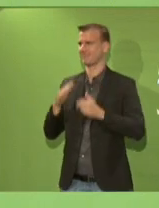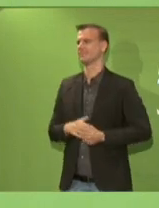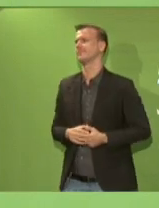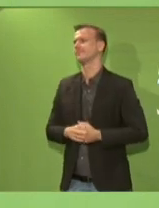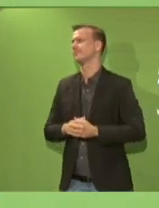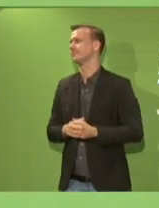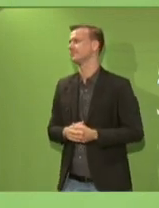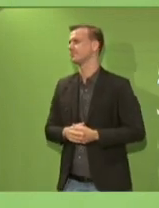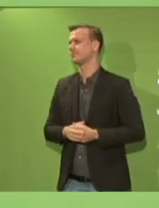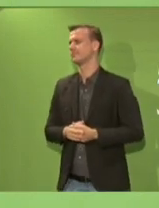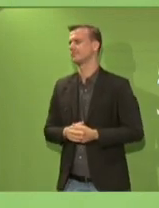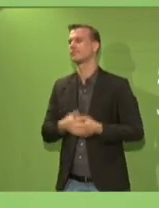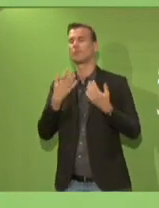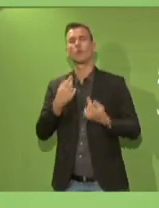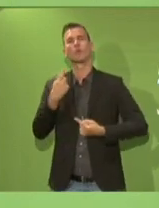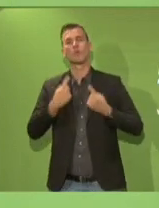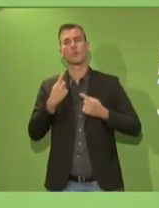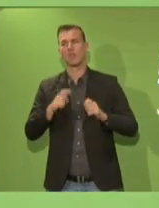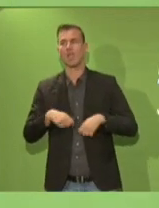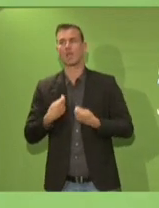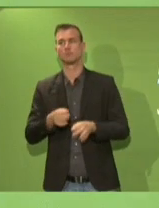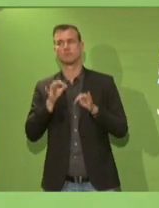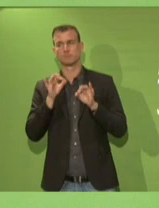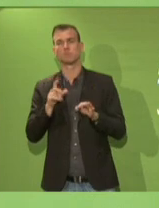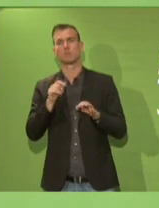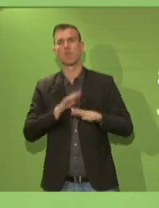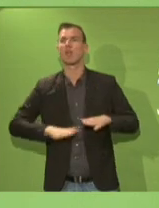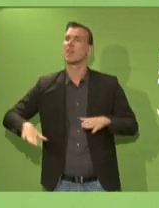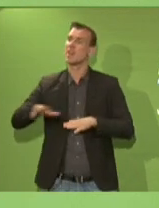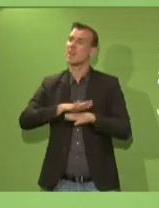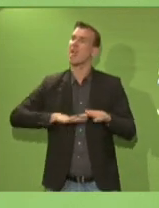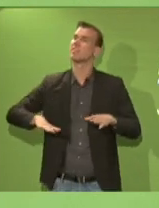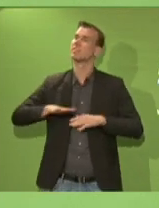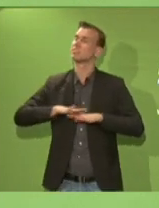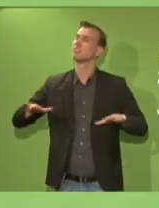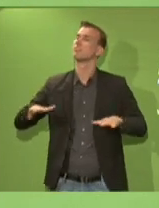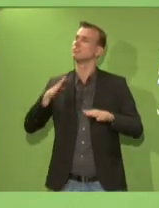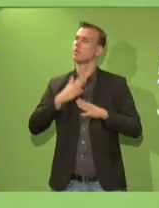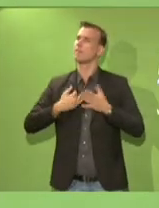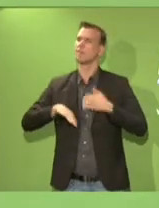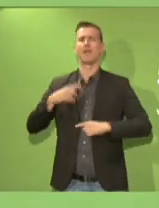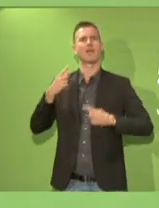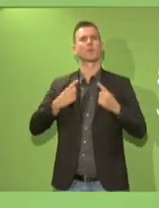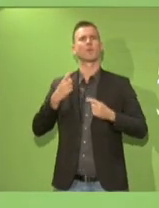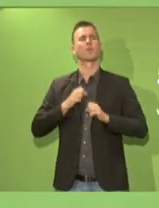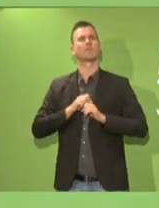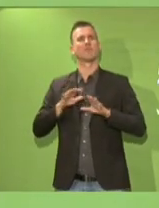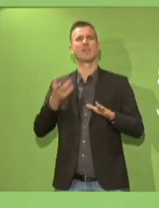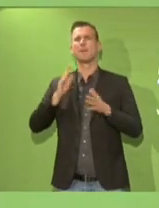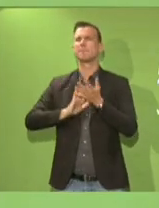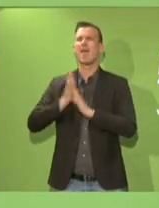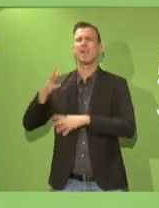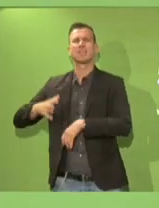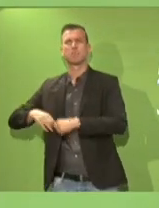Und mit den guten grünen Ergebnissen ist das ganze Land ein Stück grüner geworden. Diesen Trend haben wir festgestellt von